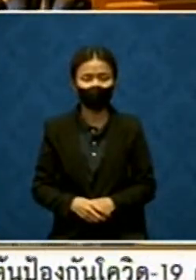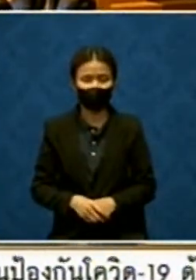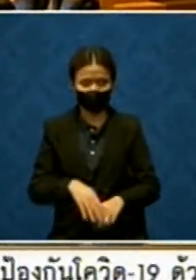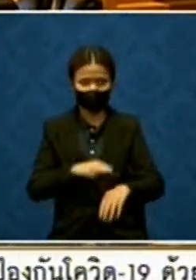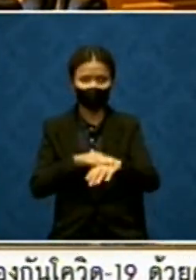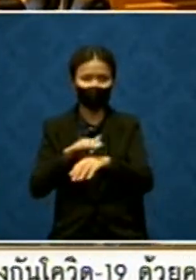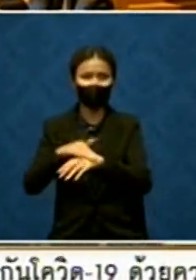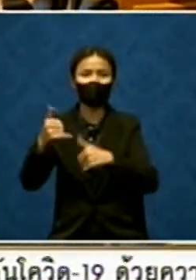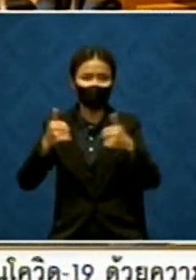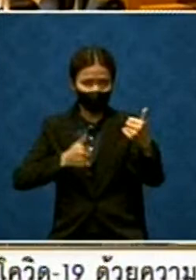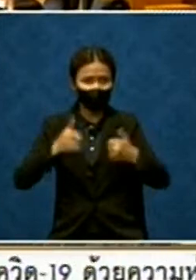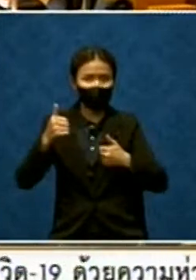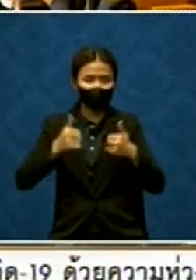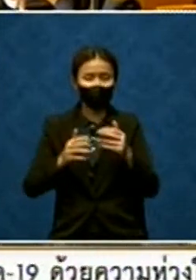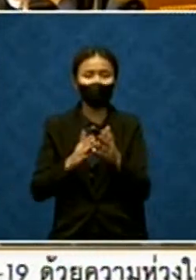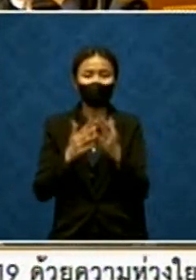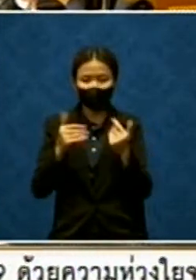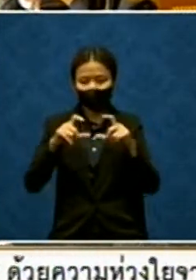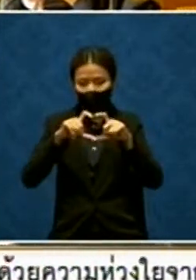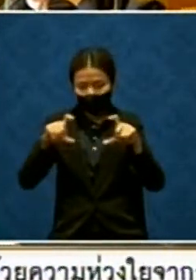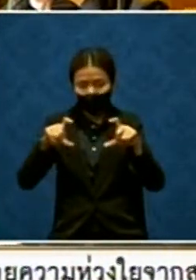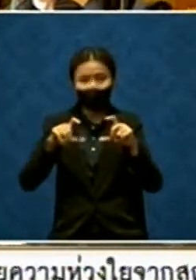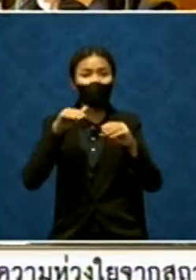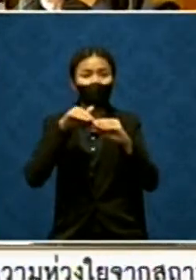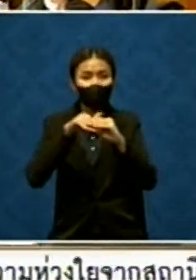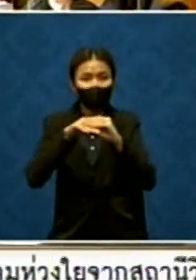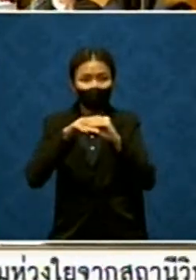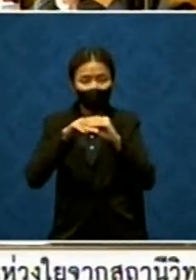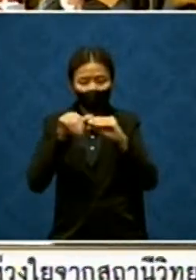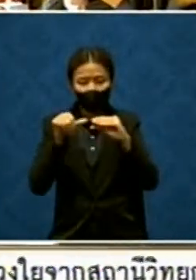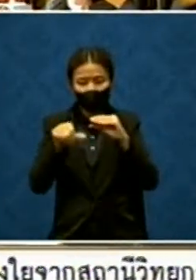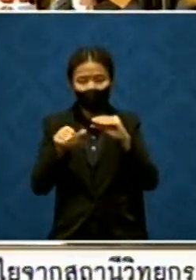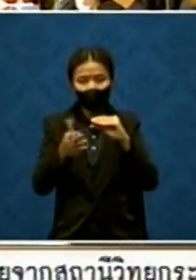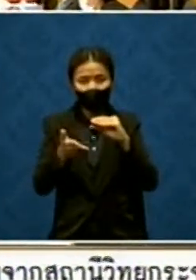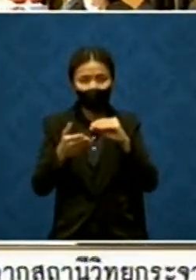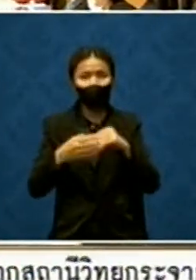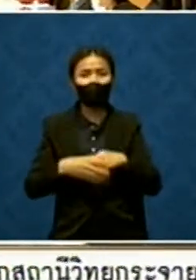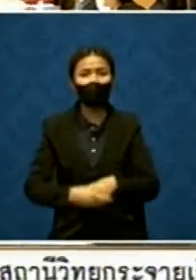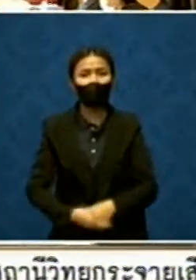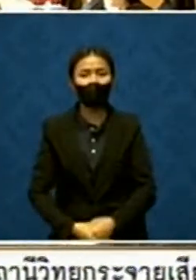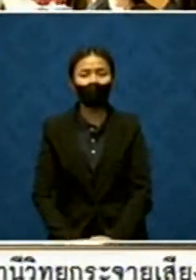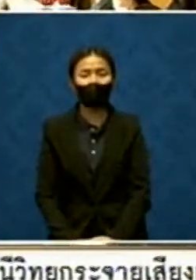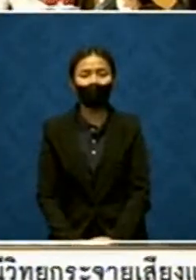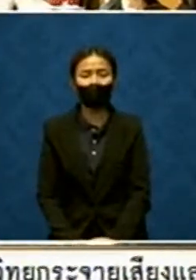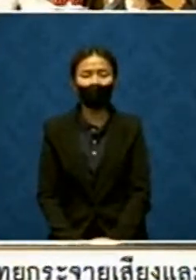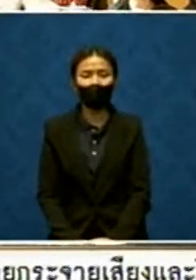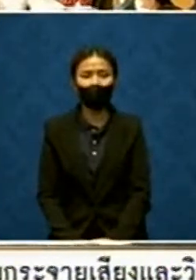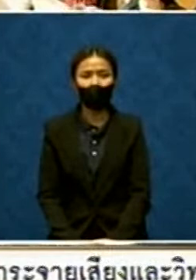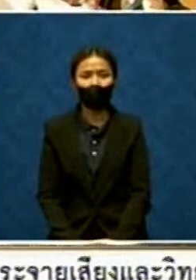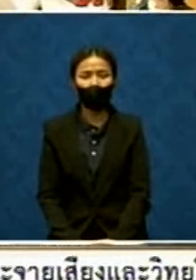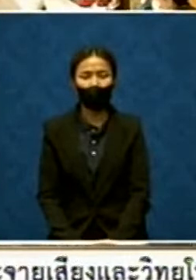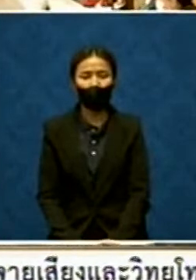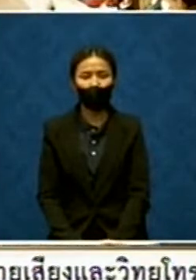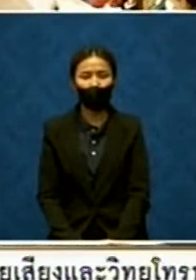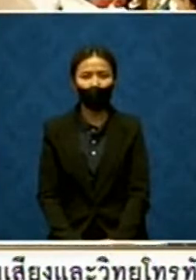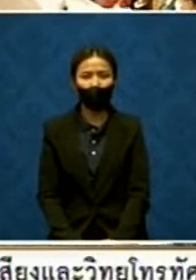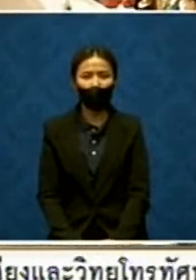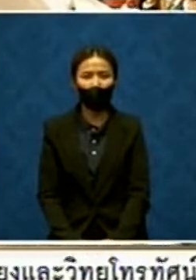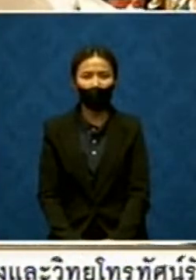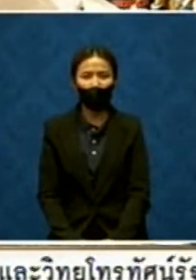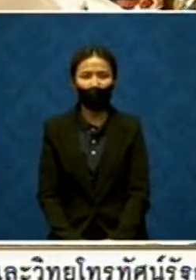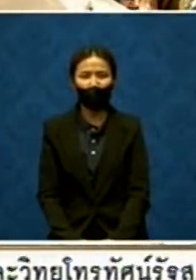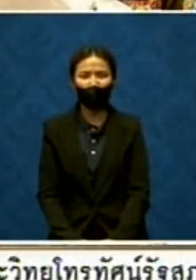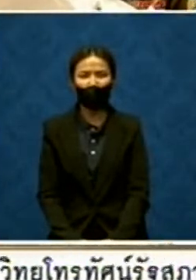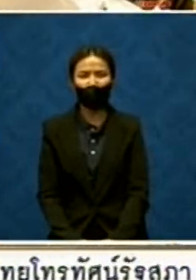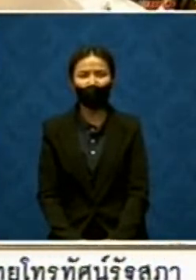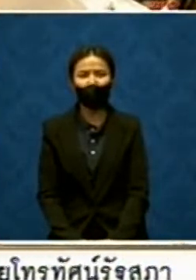ปราบซึ่งจะมาถ่วงการอภิปรายไม่ไว้วางใจเนี่ยนะคุณสุทินเขาบอกว่ามันเป็นแบบอย่างนี้ทุกครั้งนะฮะเมื่อก่อนก็จะเรียกว่าอง